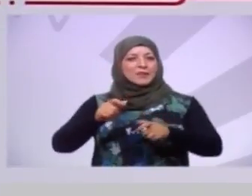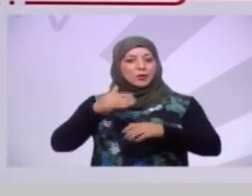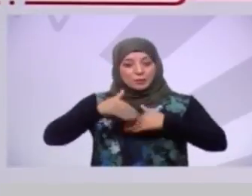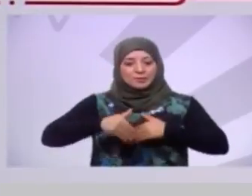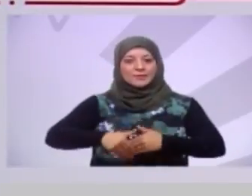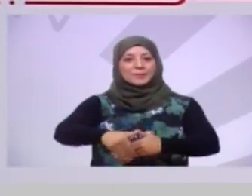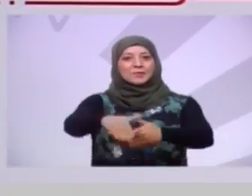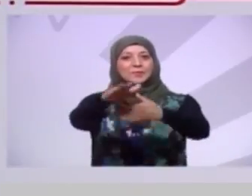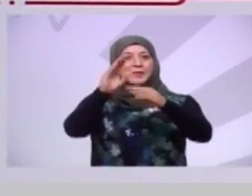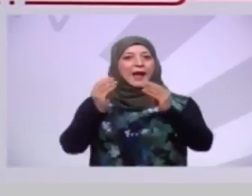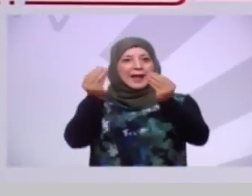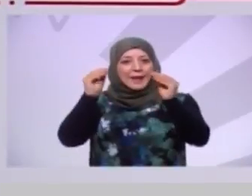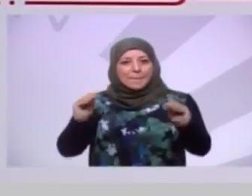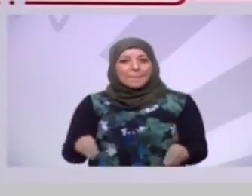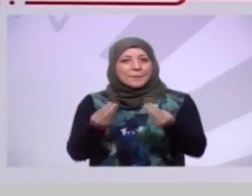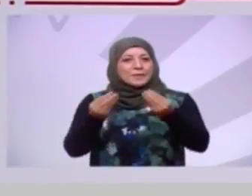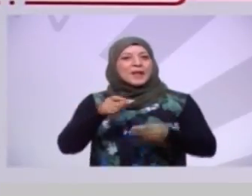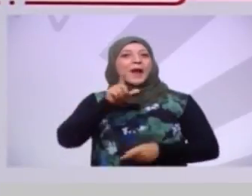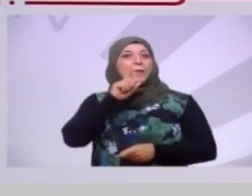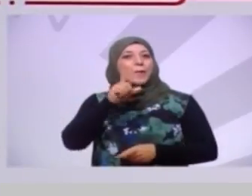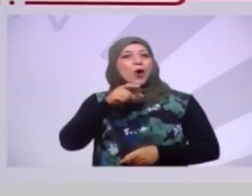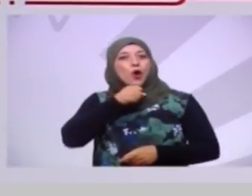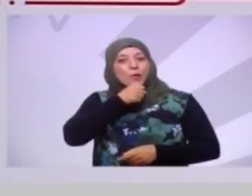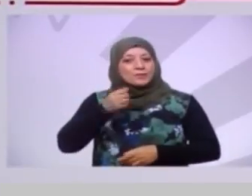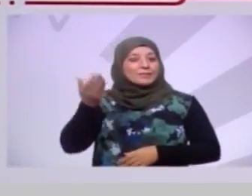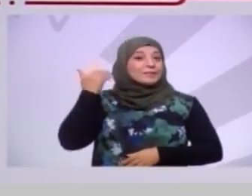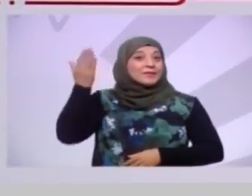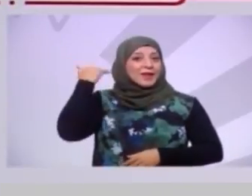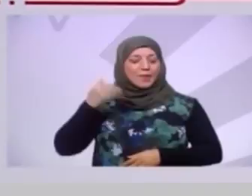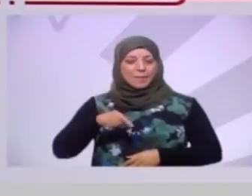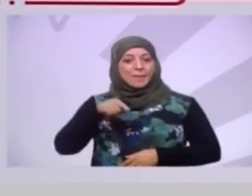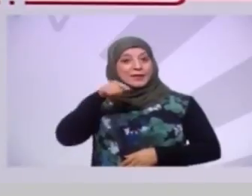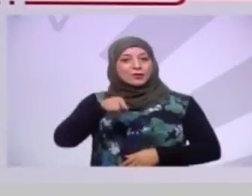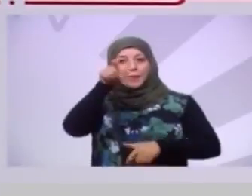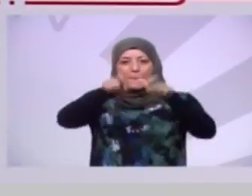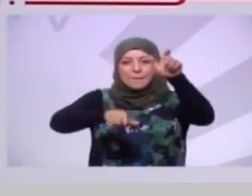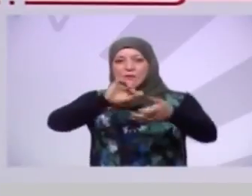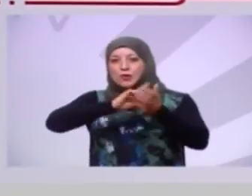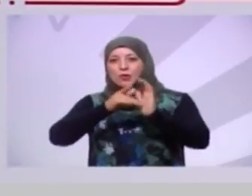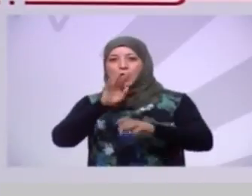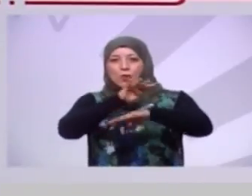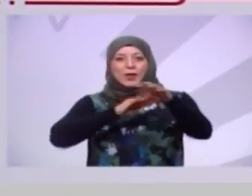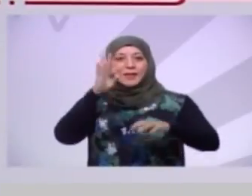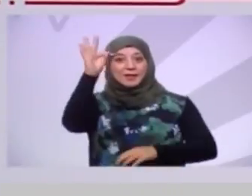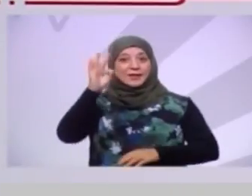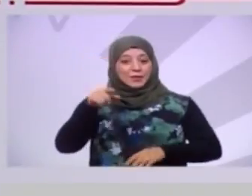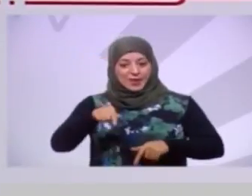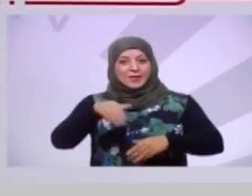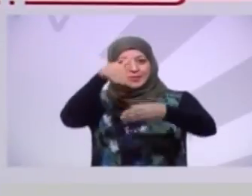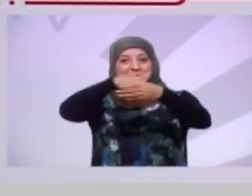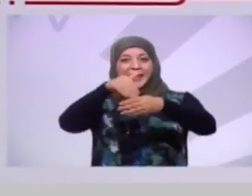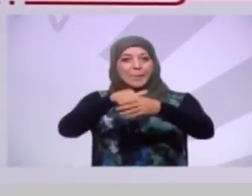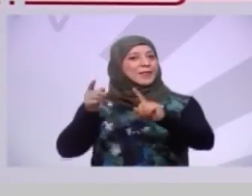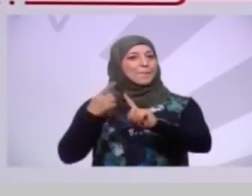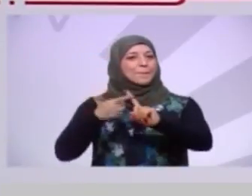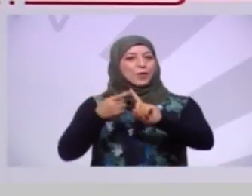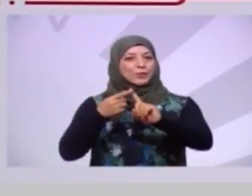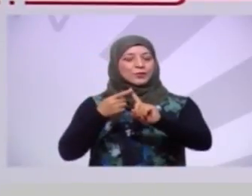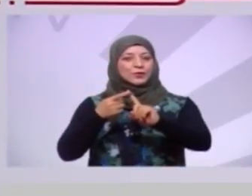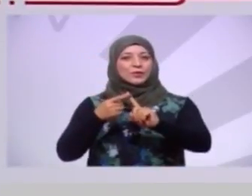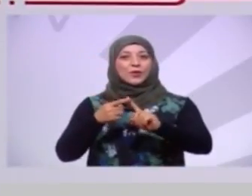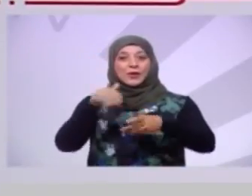اللي بداها الاجداد والاباء في خدمه المنطقه يعني في تطاوين احنا داخلين في مرحله حاسمه مرحله